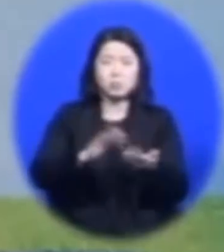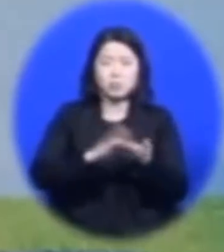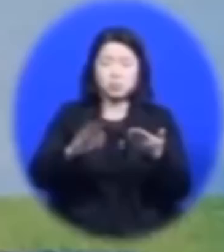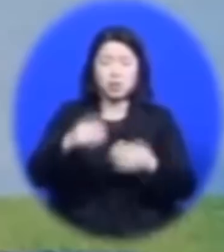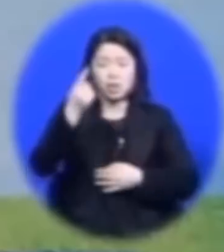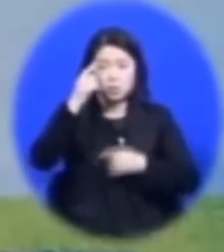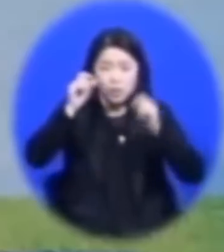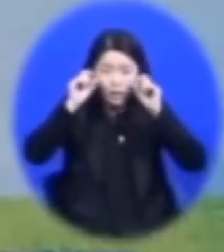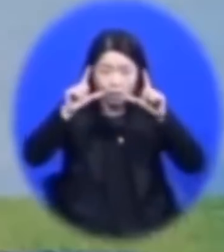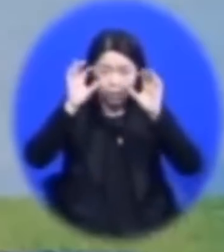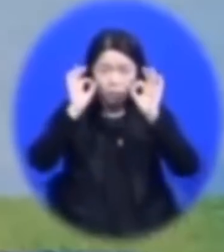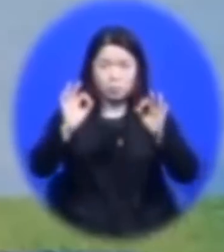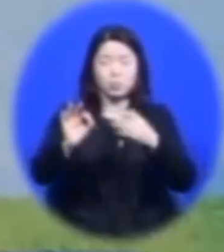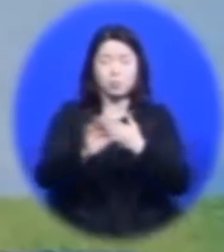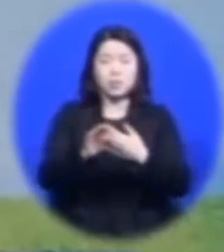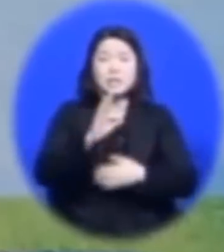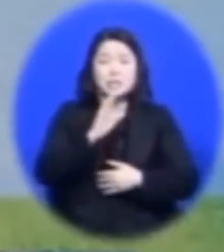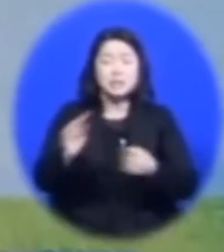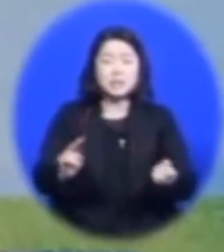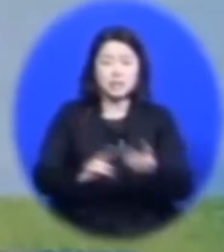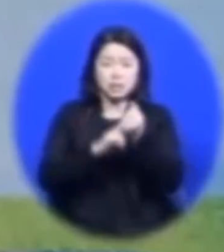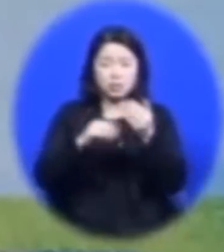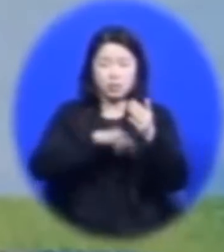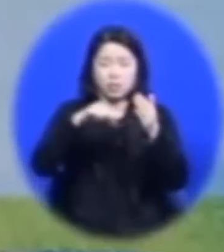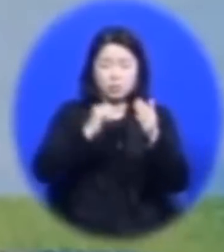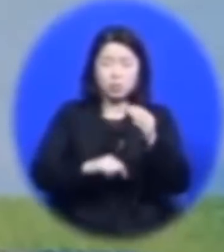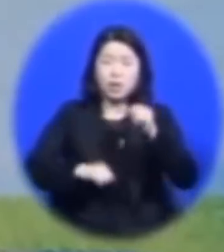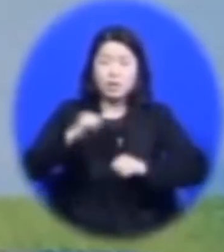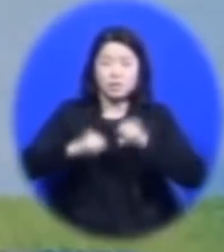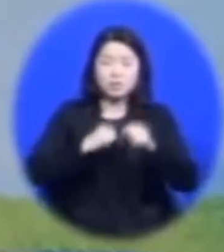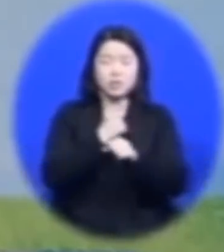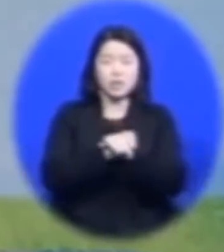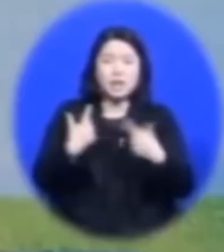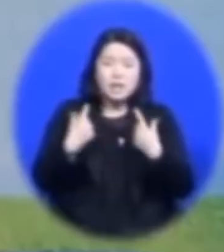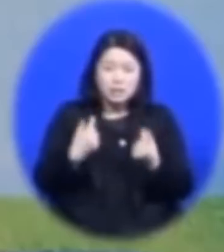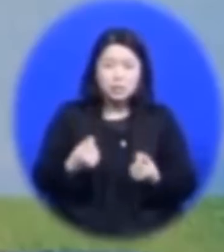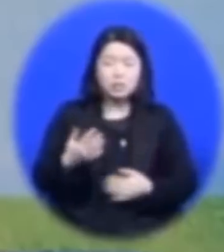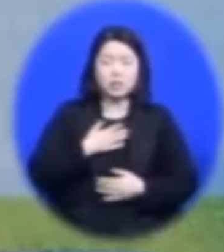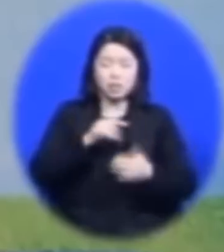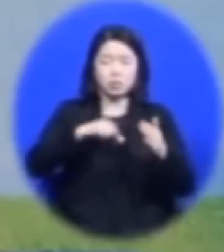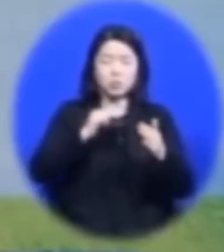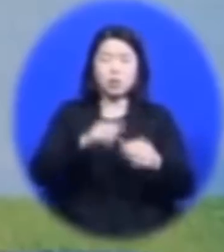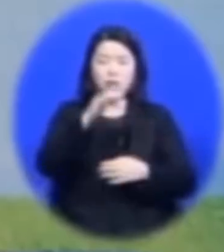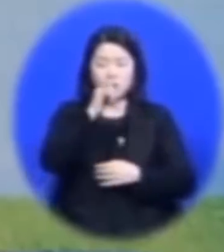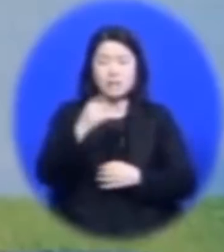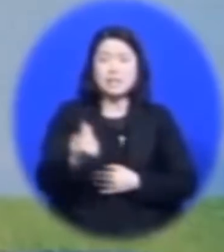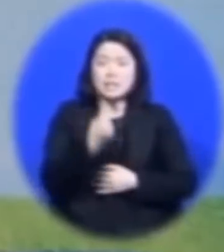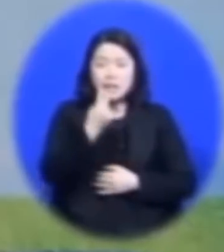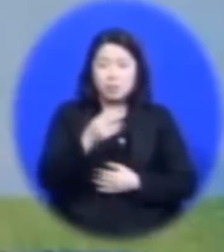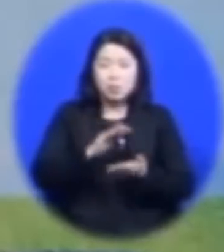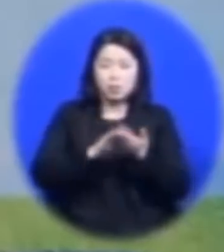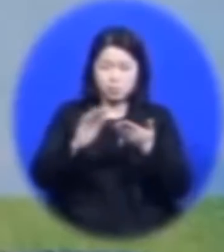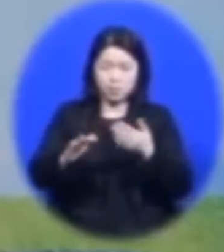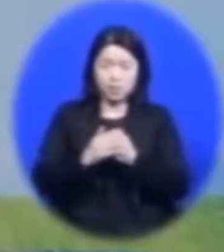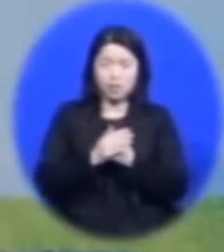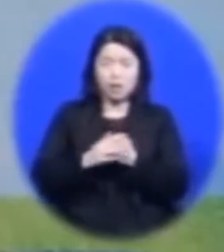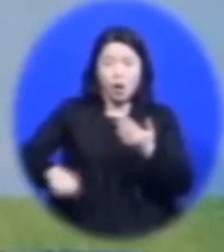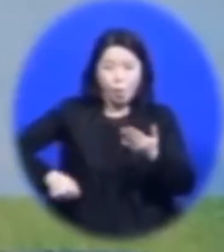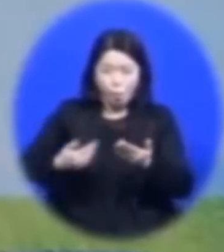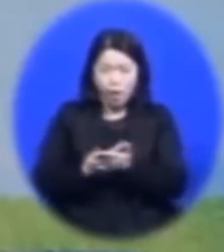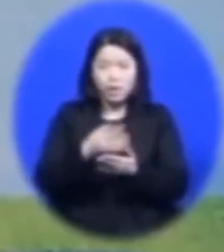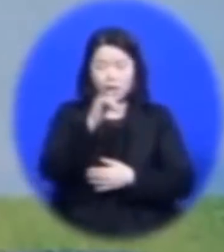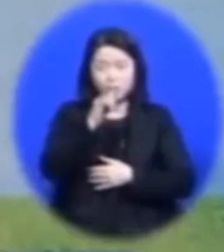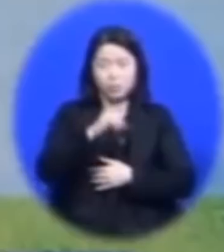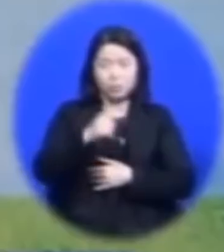눈이 열리고 보면 진짜 기적은 내 속에 역사하는 여전히 내 속에 역사하는 생명 이에요 회개가 있고